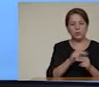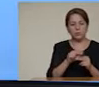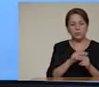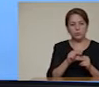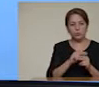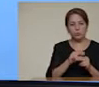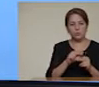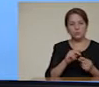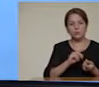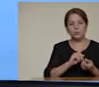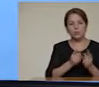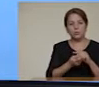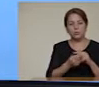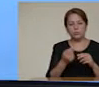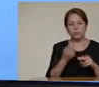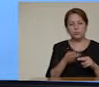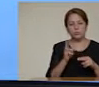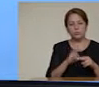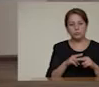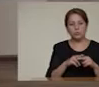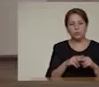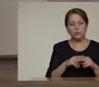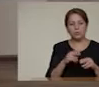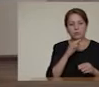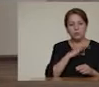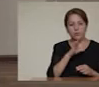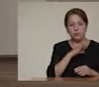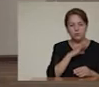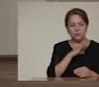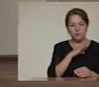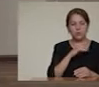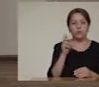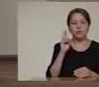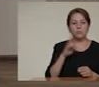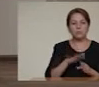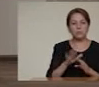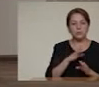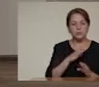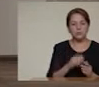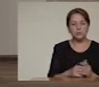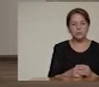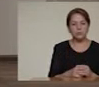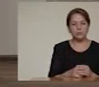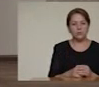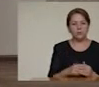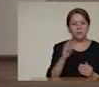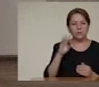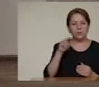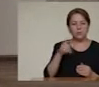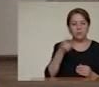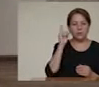ishlar o'z natijalarini bera boshladi. Kim tomonidan amalga oshirildi? Miloddan